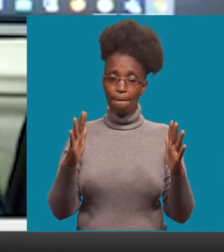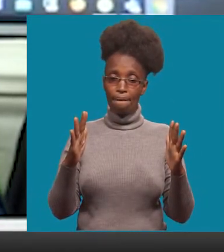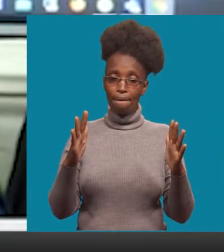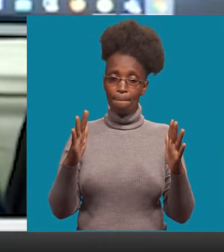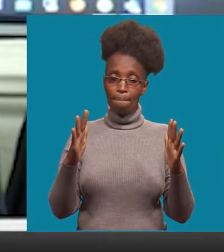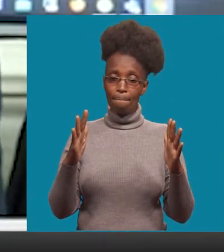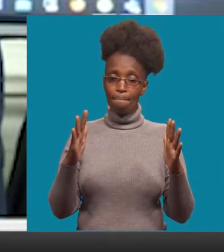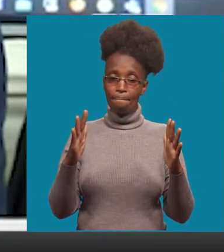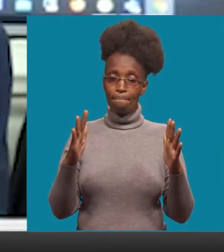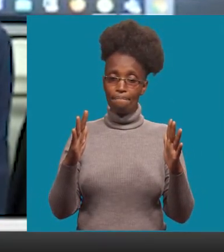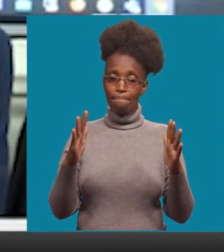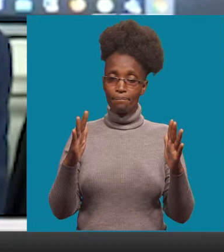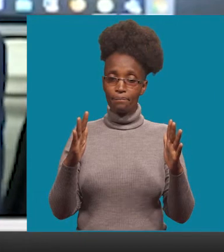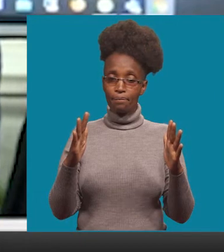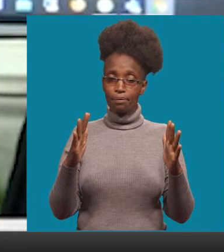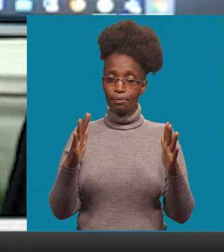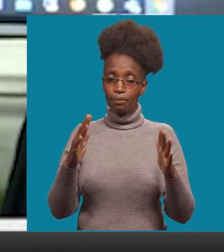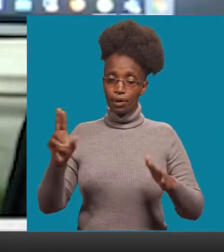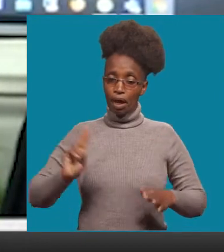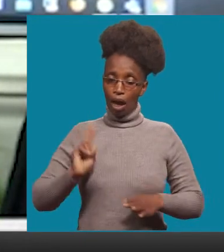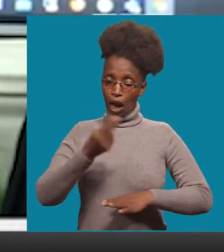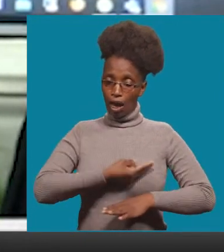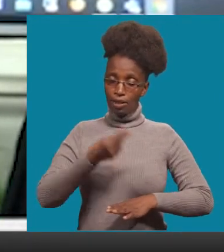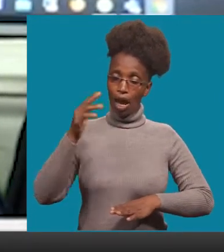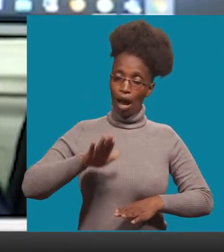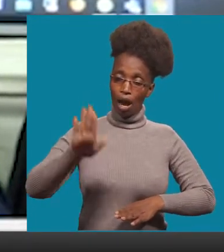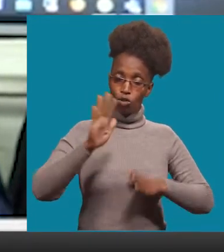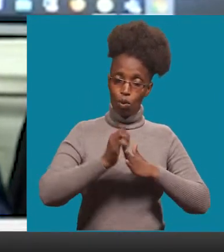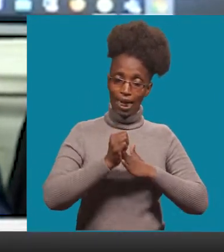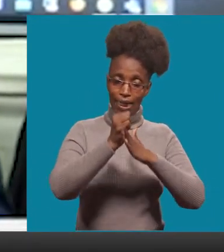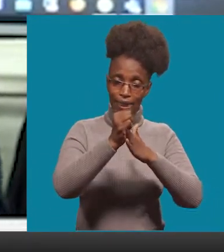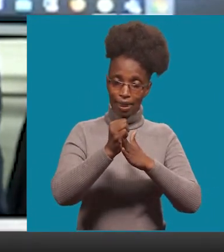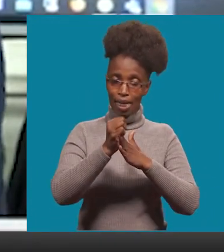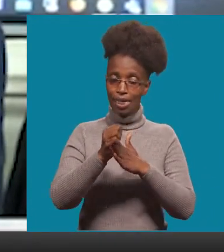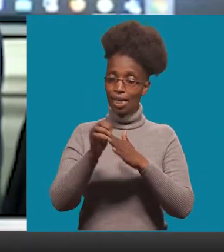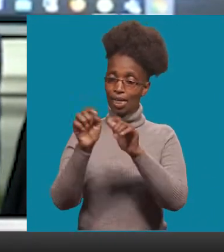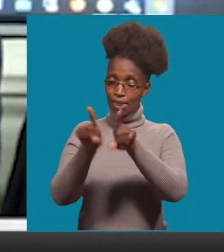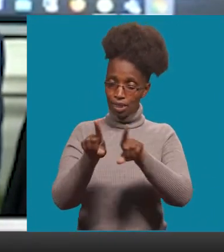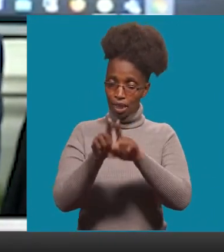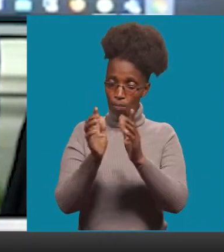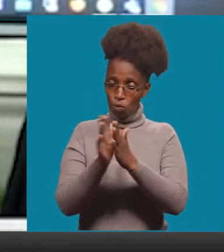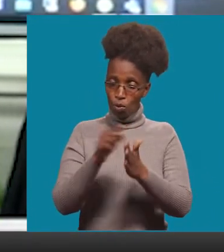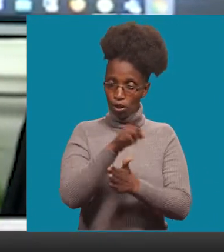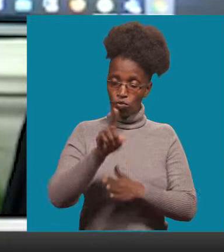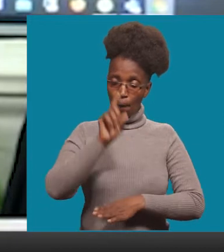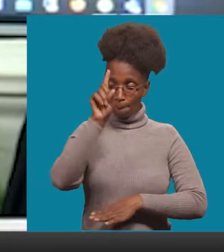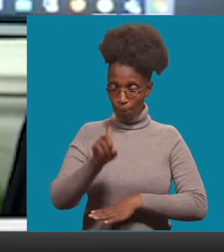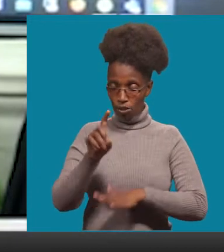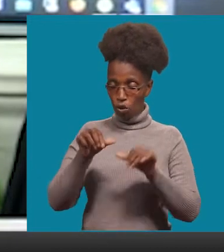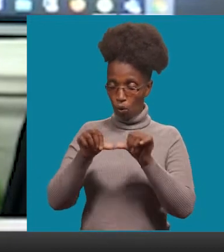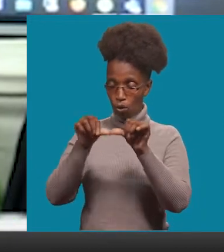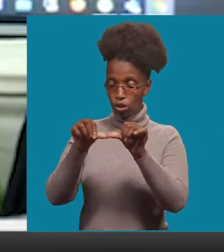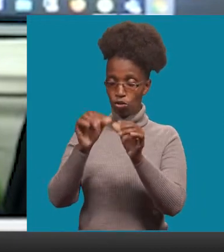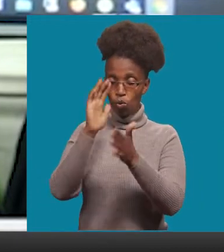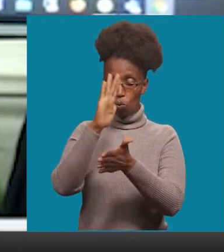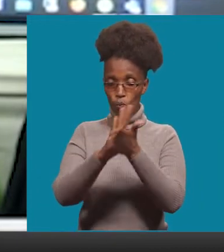a burden that us as your leaders, together with you, we must carry it to the conclusion